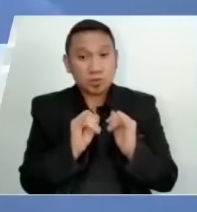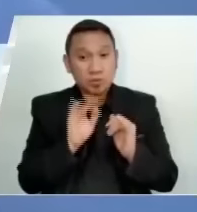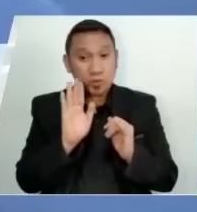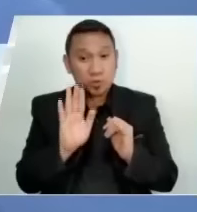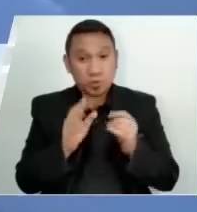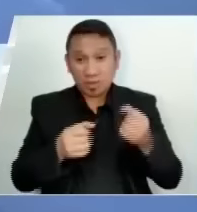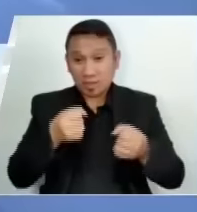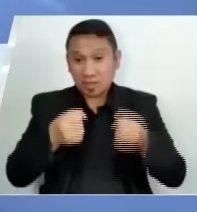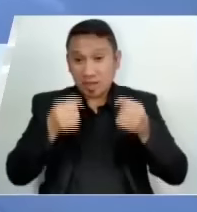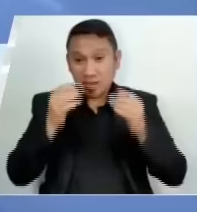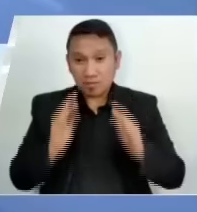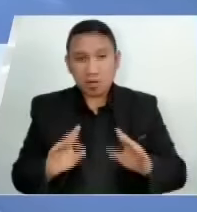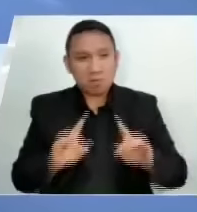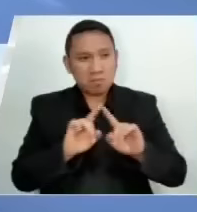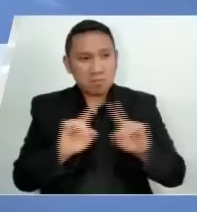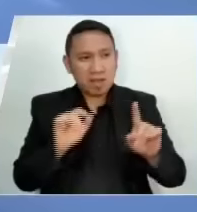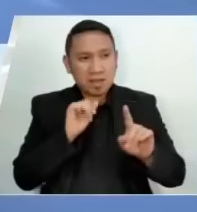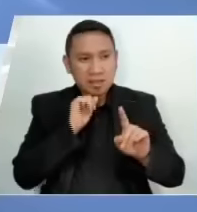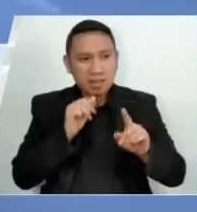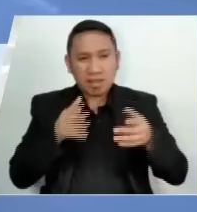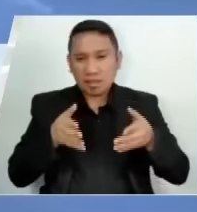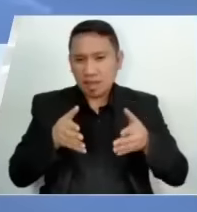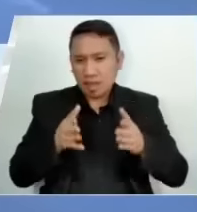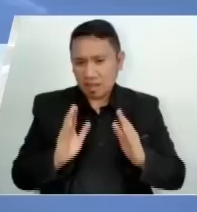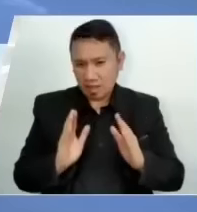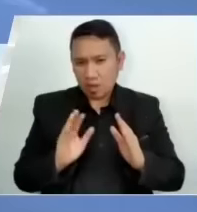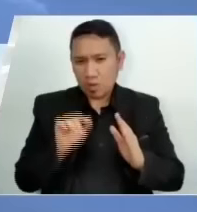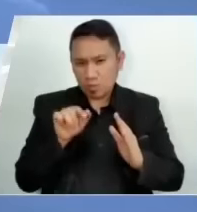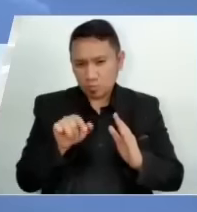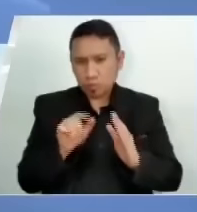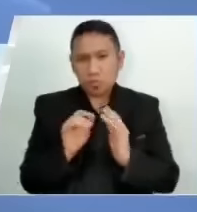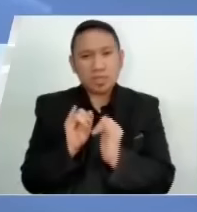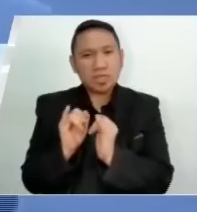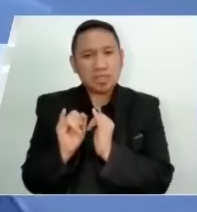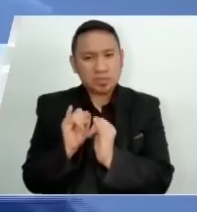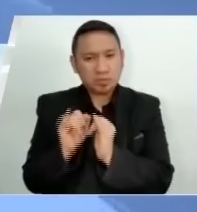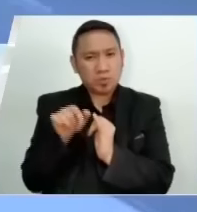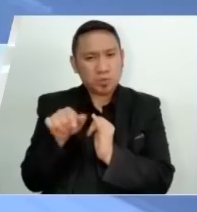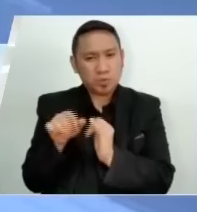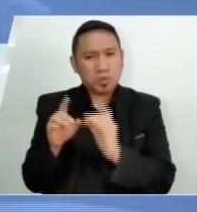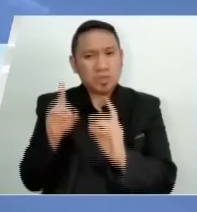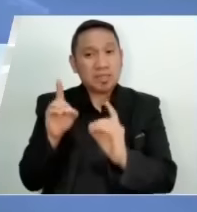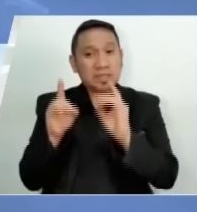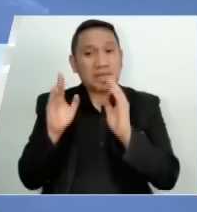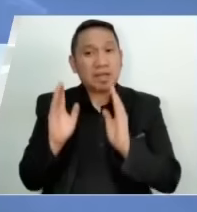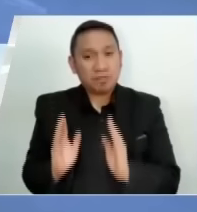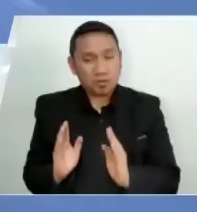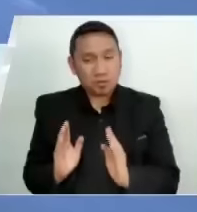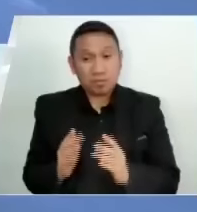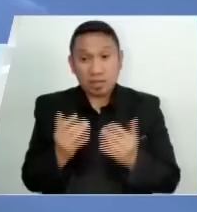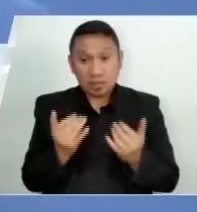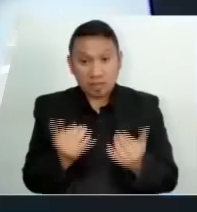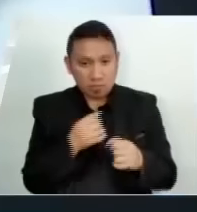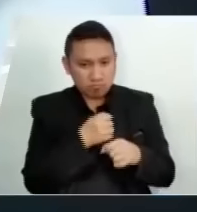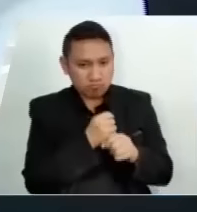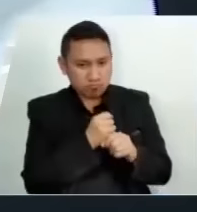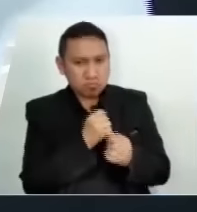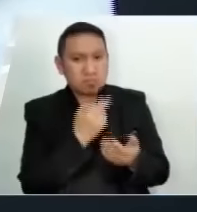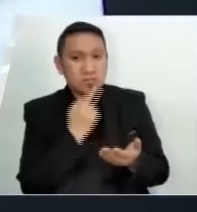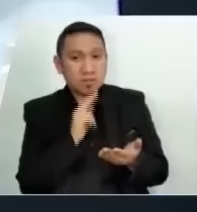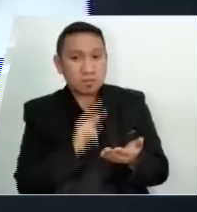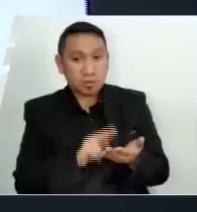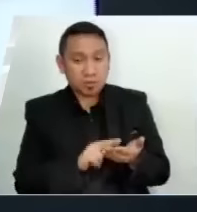kami pinahintulutan ng investigador ng traffic sector na makausap ang truck driver. Ginagawa pa raw ang report kaugnay sa aksidente. Para